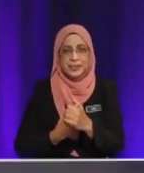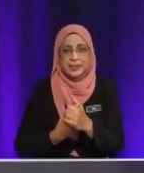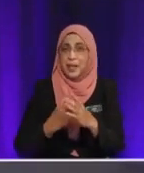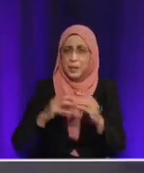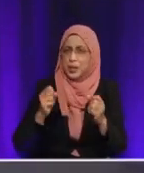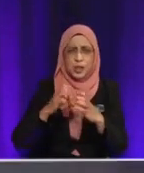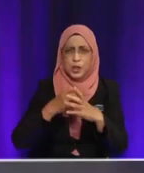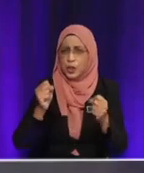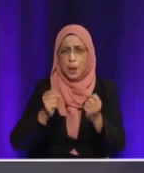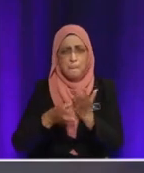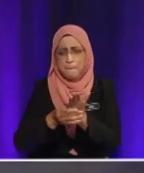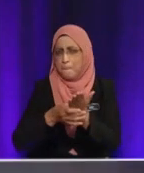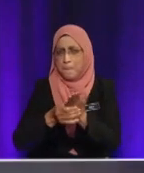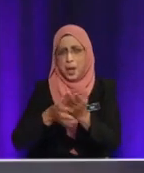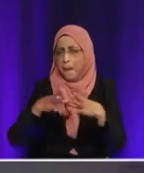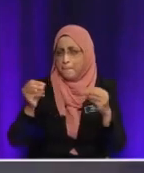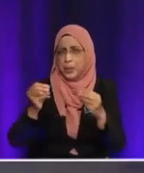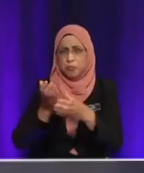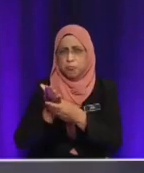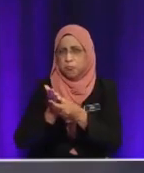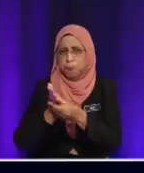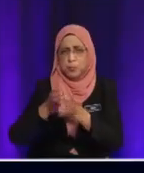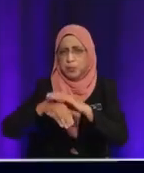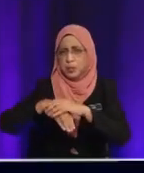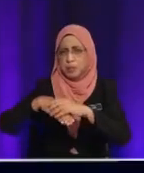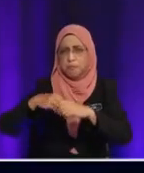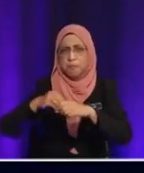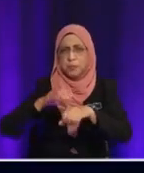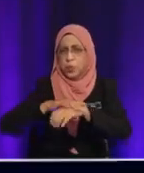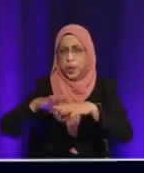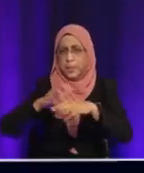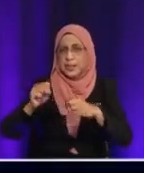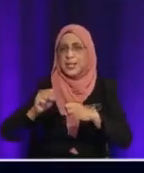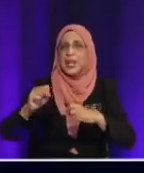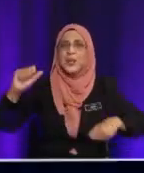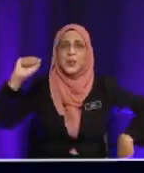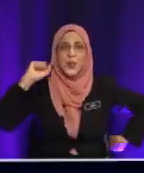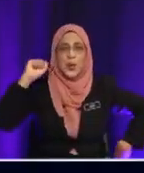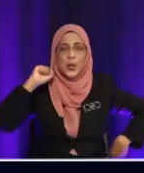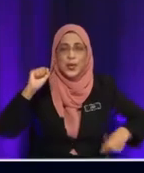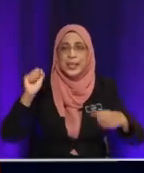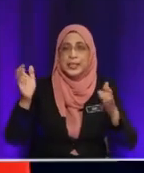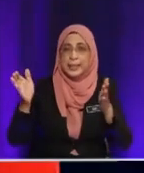Okey, kita gunakan tadilah. Dia. Tuala kecil tadi. Tuala kecil untuk membersihkan semula.